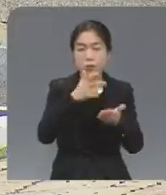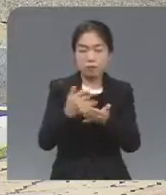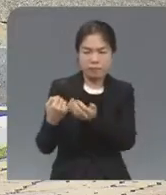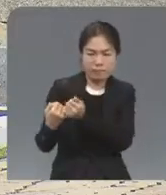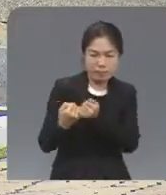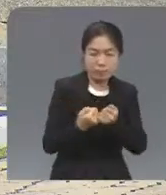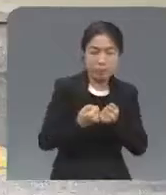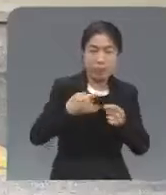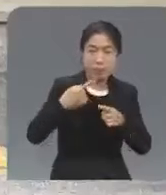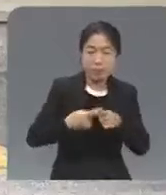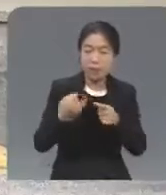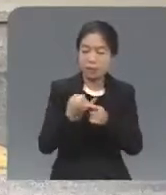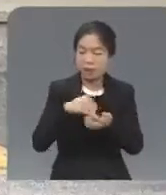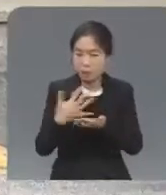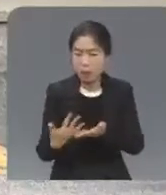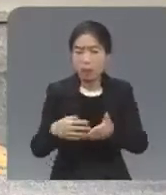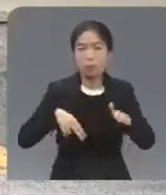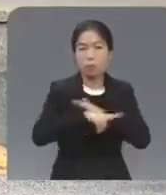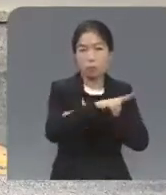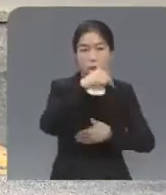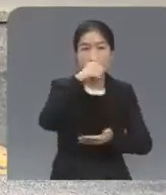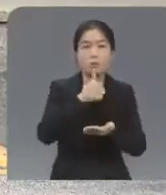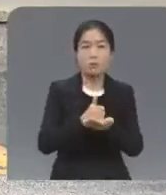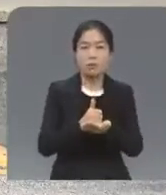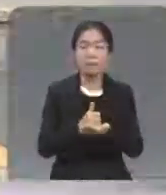끌고 가려다 여성을 넘어뜨리고 도주한 혐의를 받고 있습니다